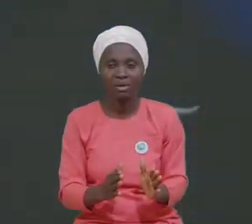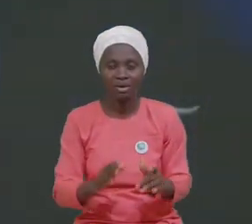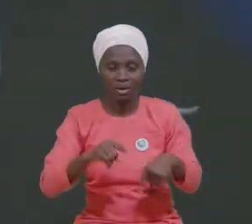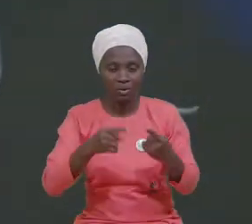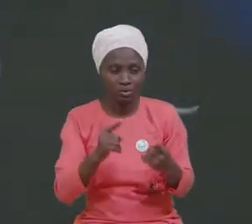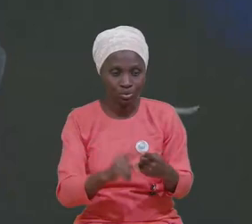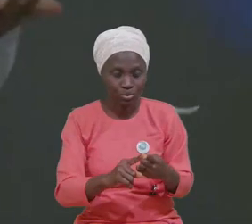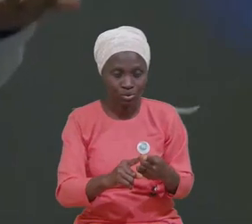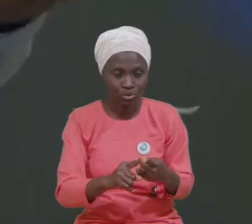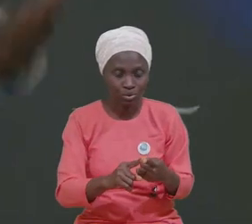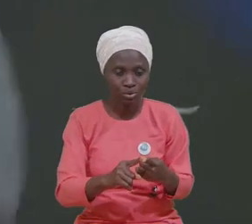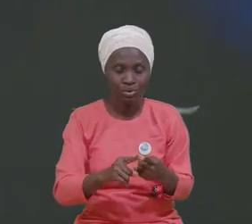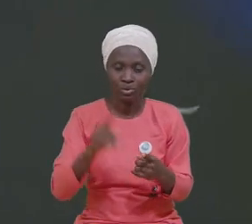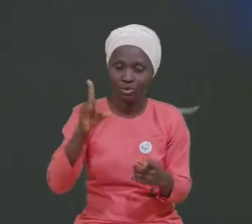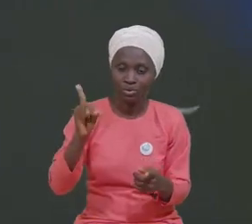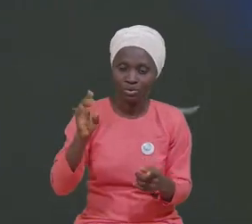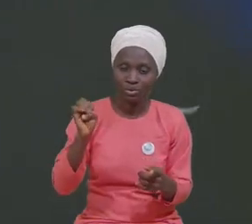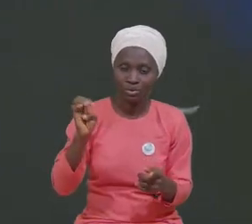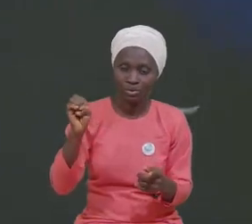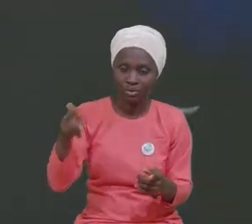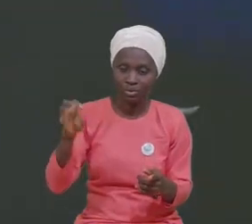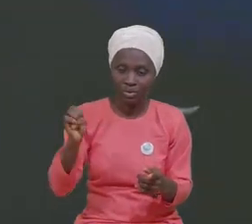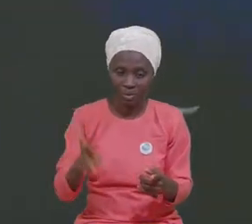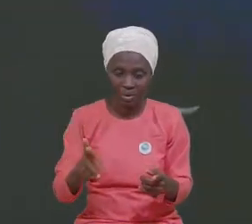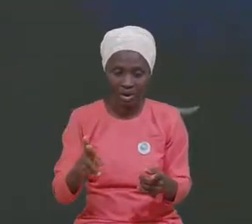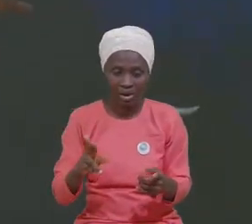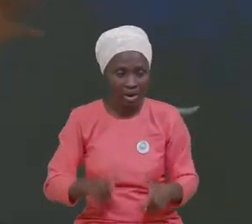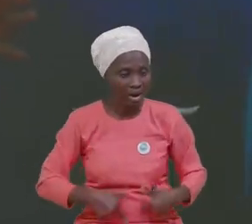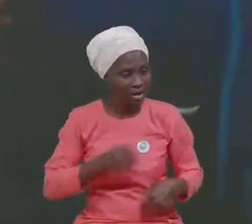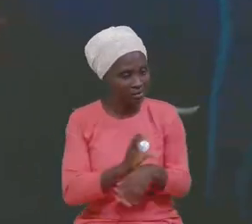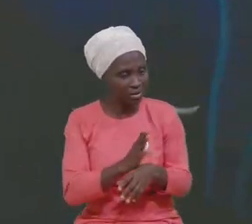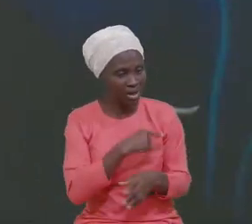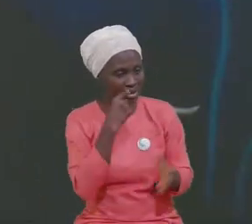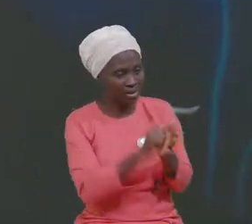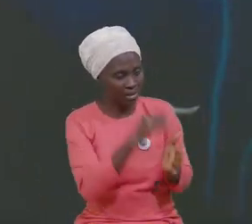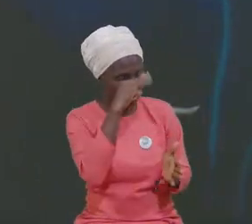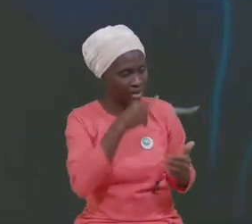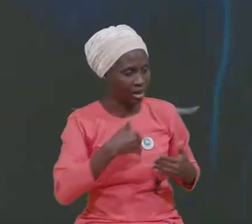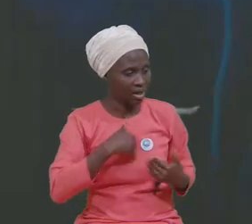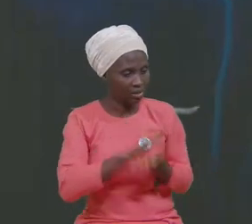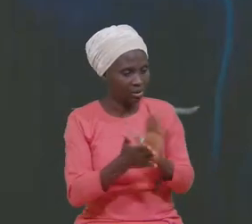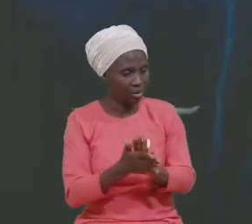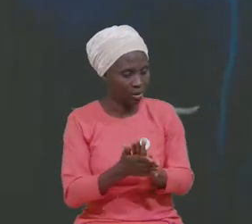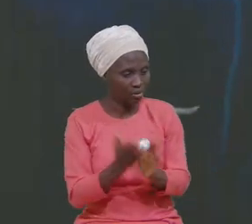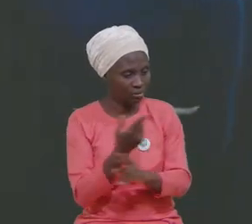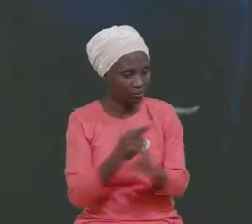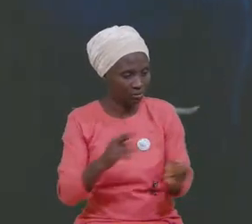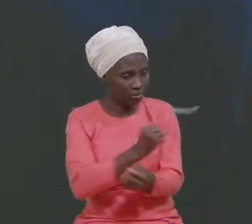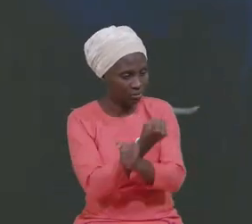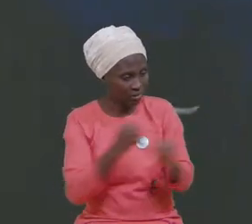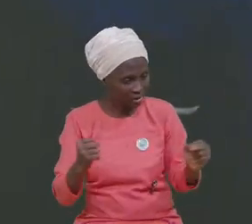dans son église. Et il a dit, il m'a dit qu'il est sauvé. Il est revenu à la société et